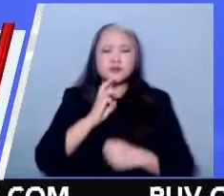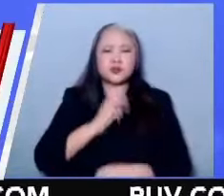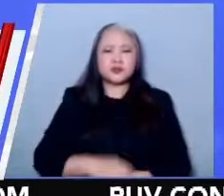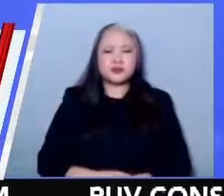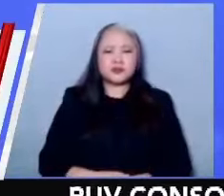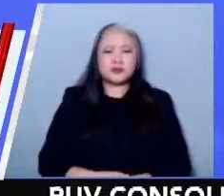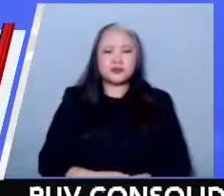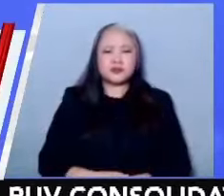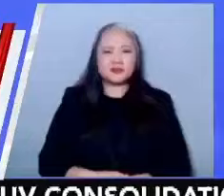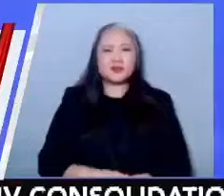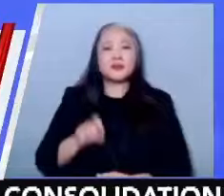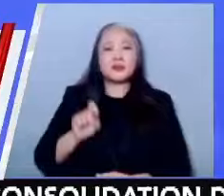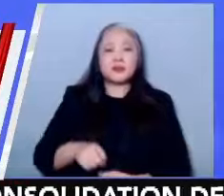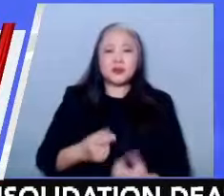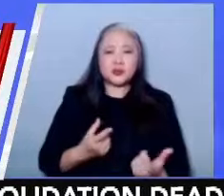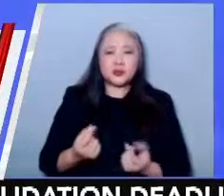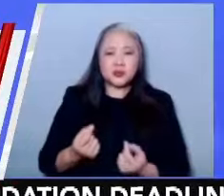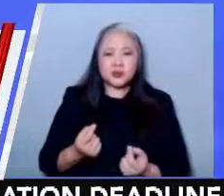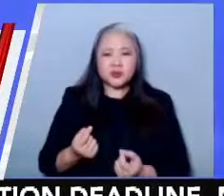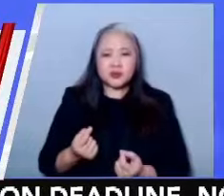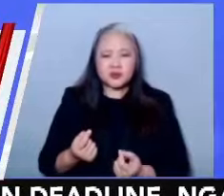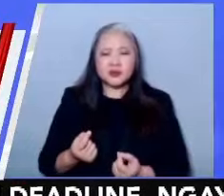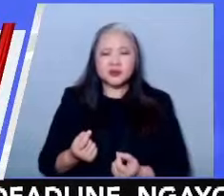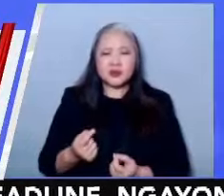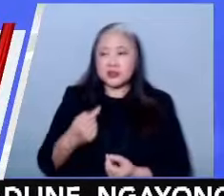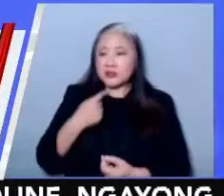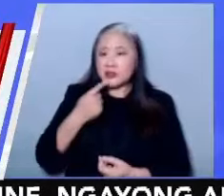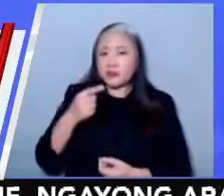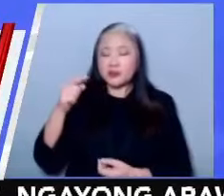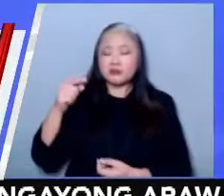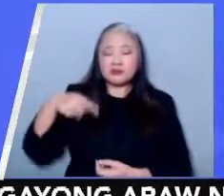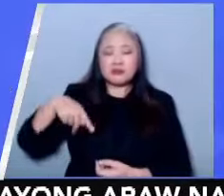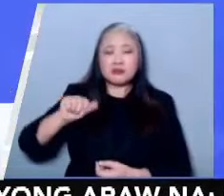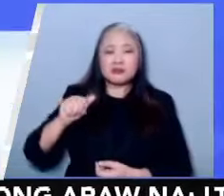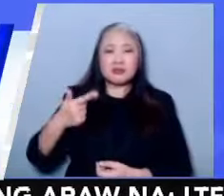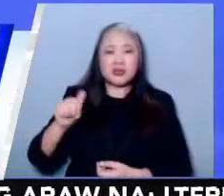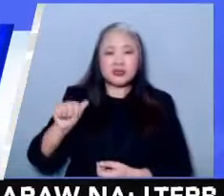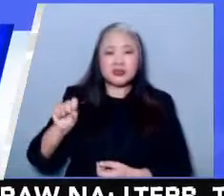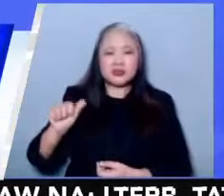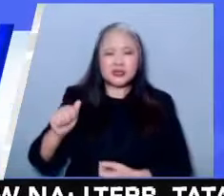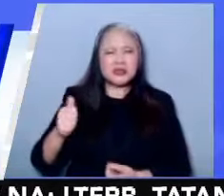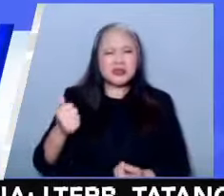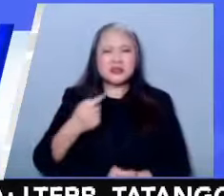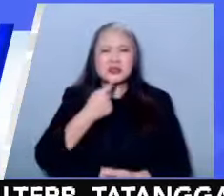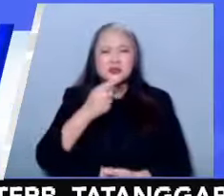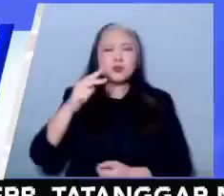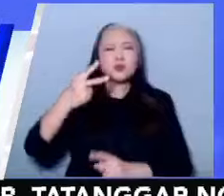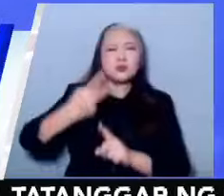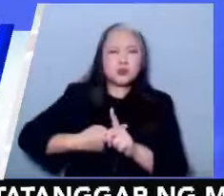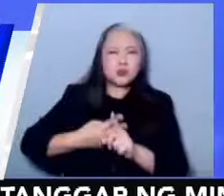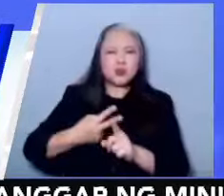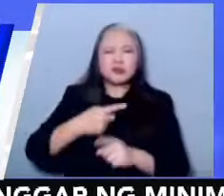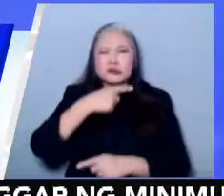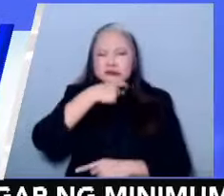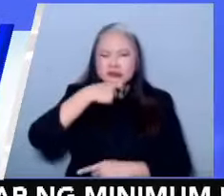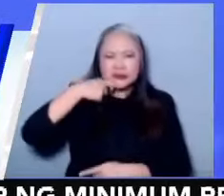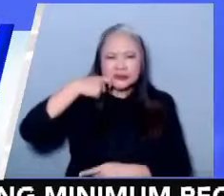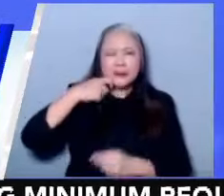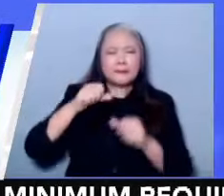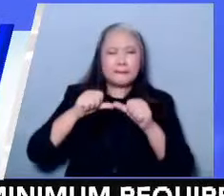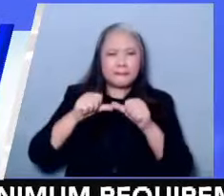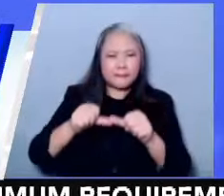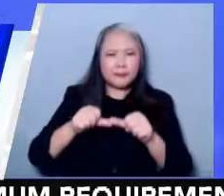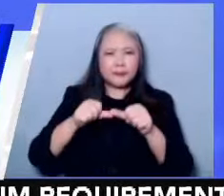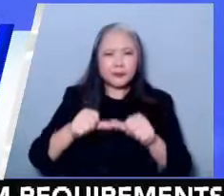sa projections ng PAGASA, at least 2 months of drought conditions pa yung ating